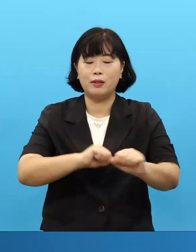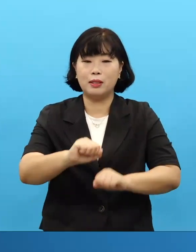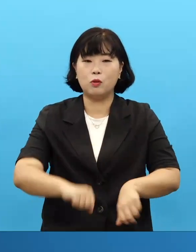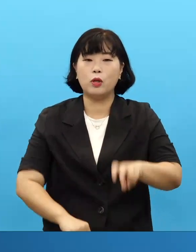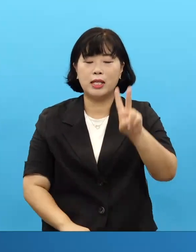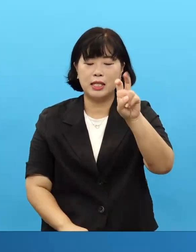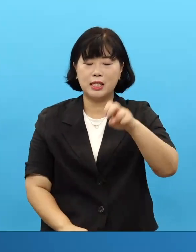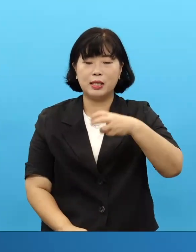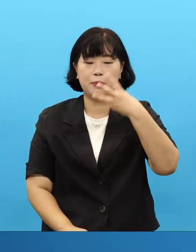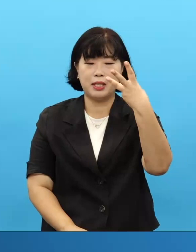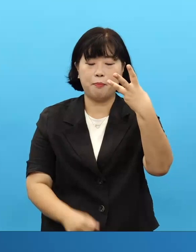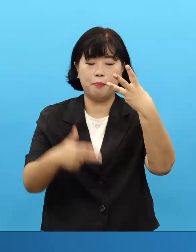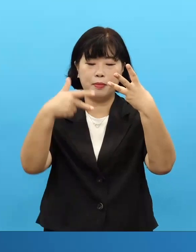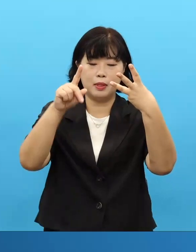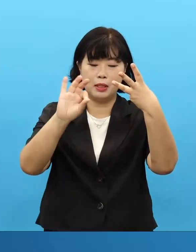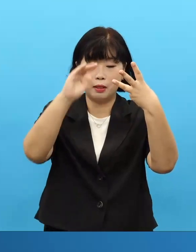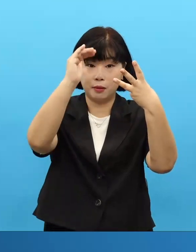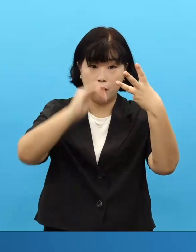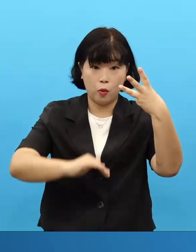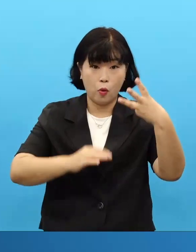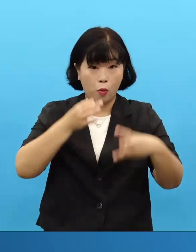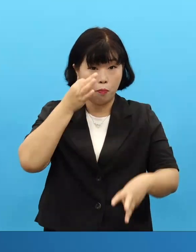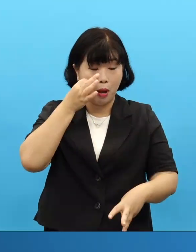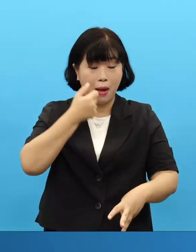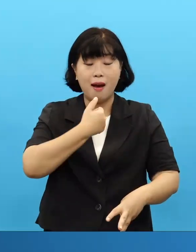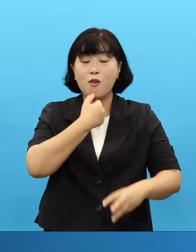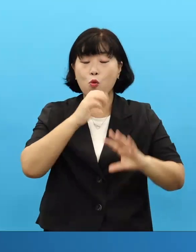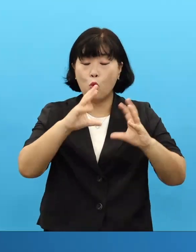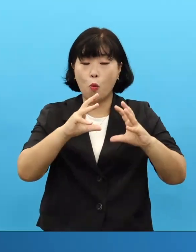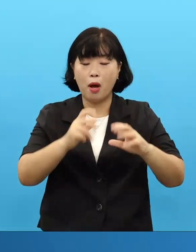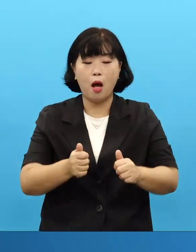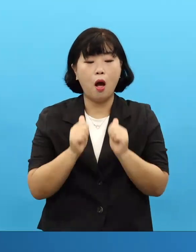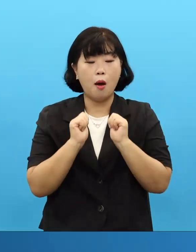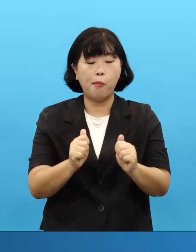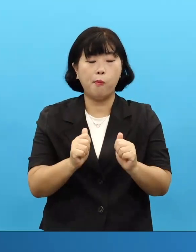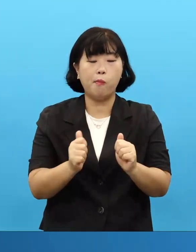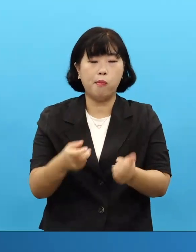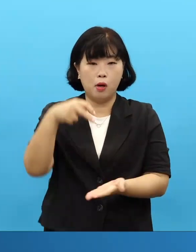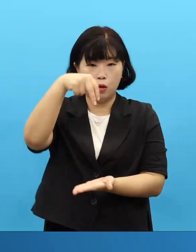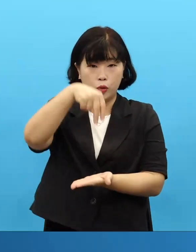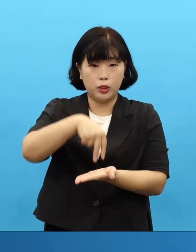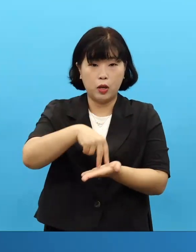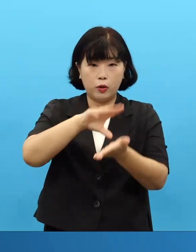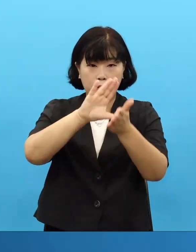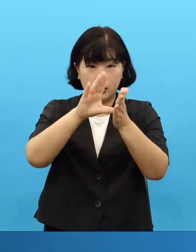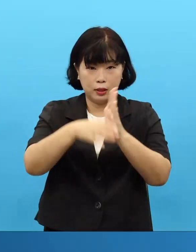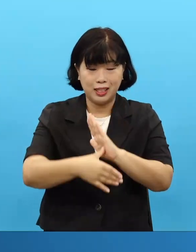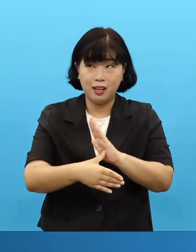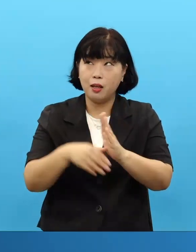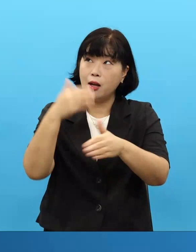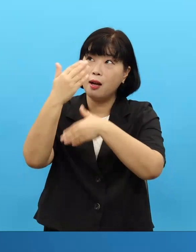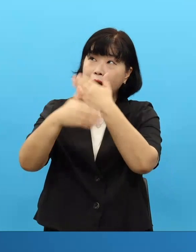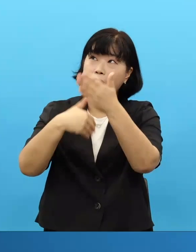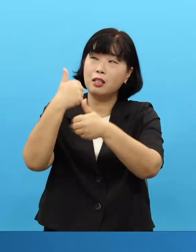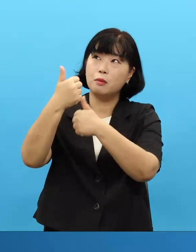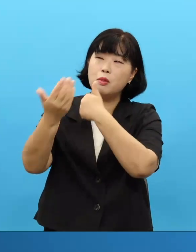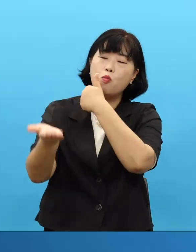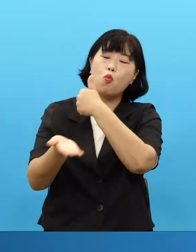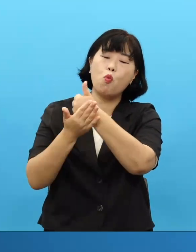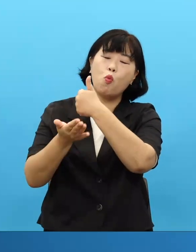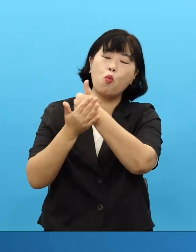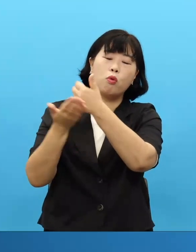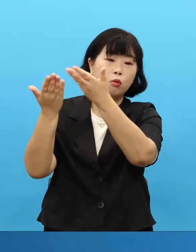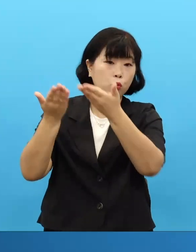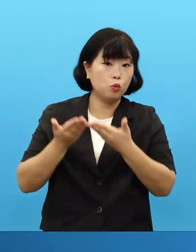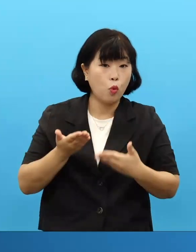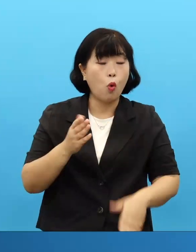이때는 하나님이 바울이 한 말을 격려했어요. And in chapter 23, verse 11, at this